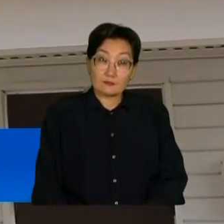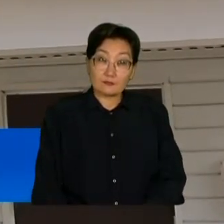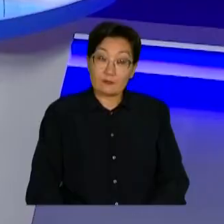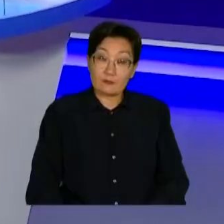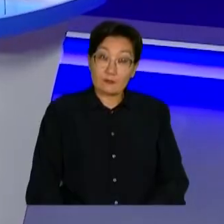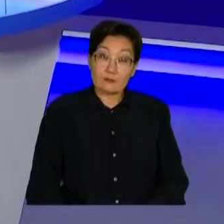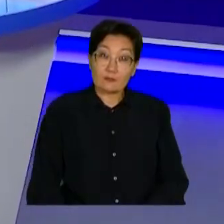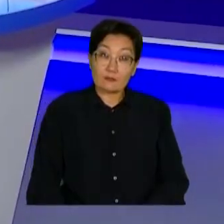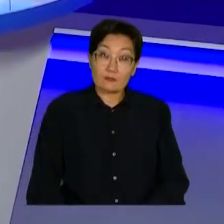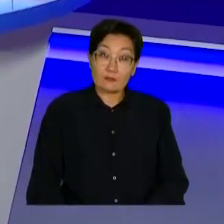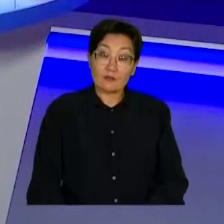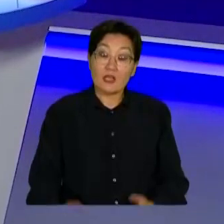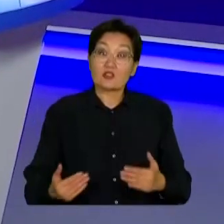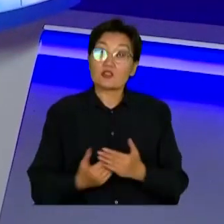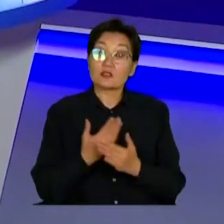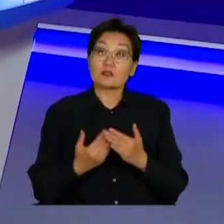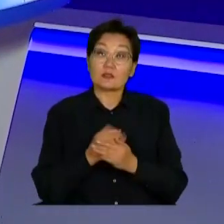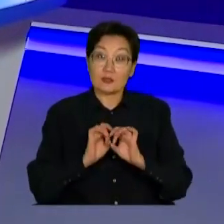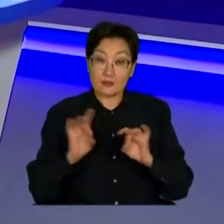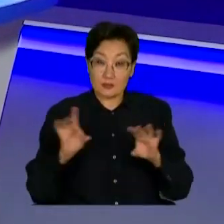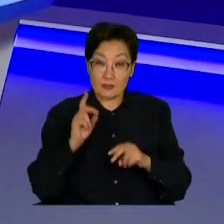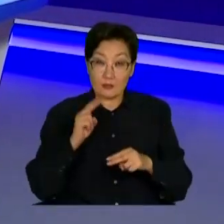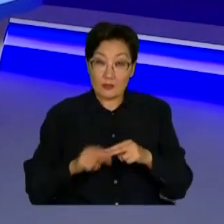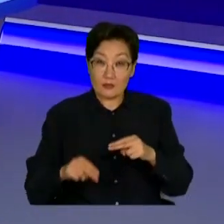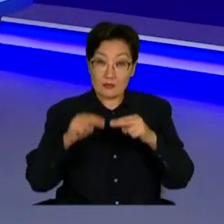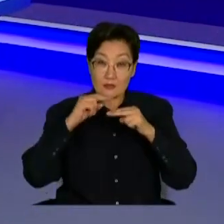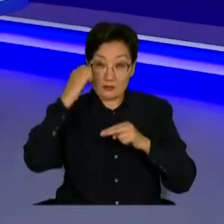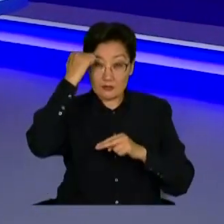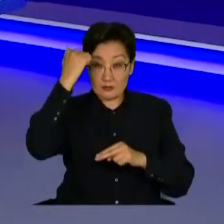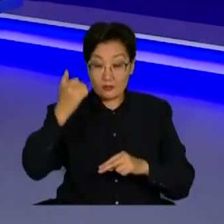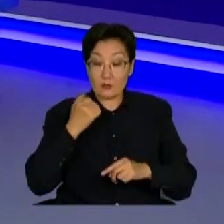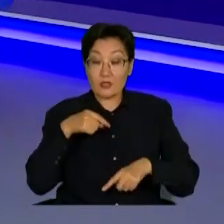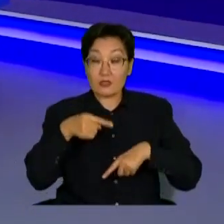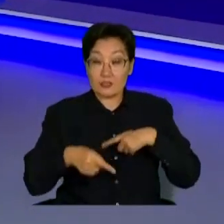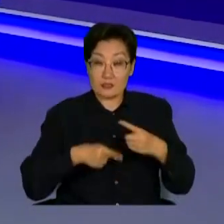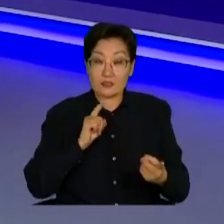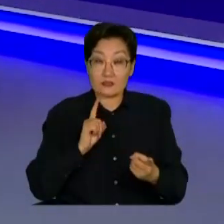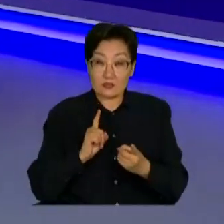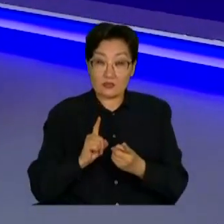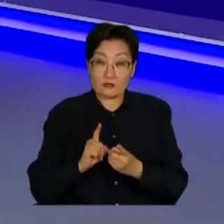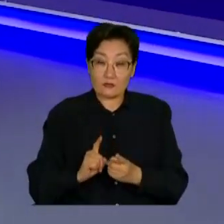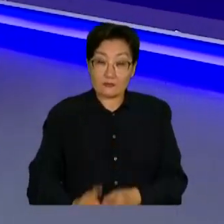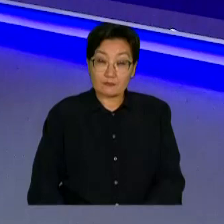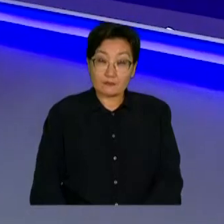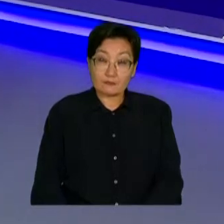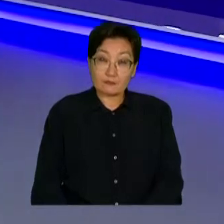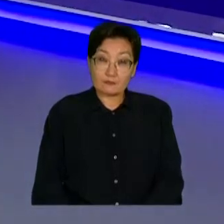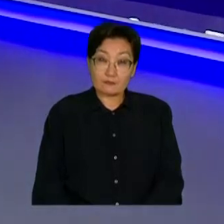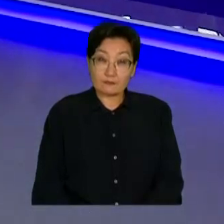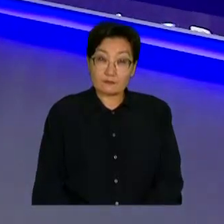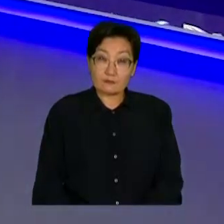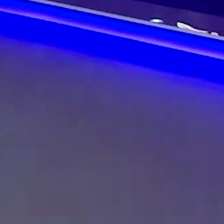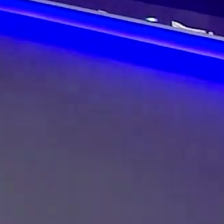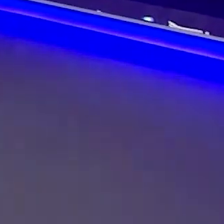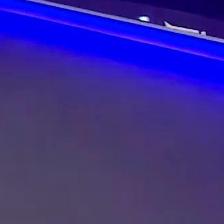облысынан. Осымен бүгінгі айтарымыз тәмәміз, өздеріңізбен қоштасамыз. Жақсы күндерде жолыққанша, Алматы арнасынан алыстамаңыздар.